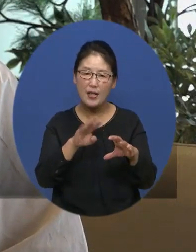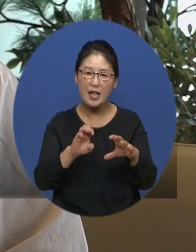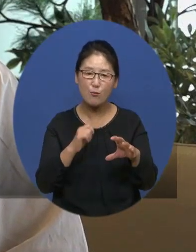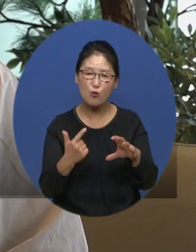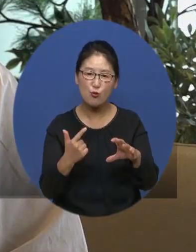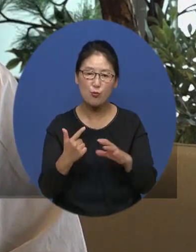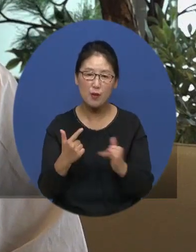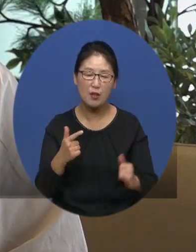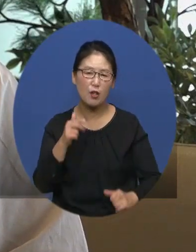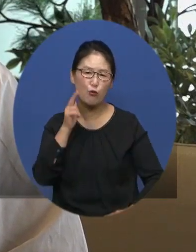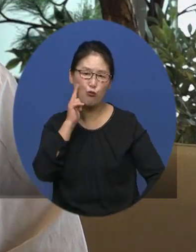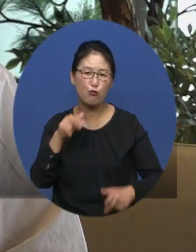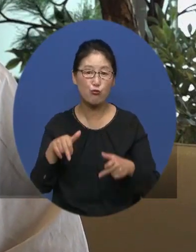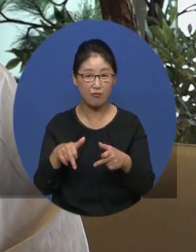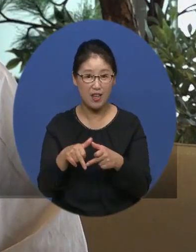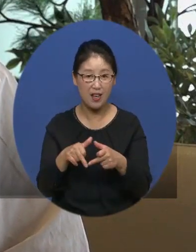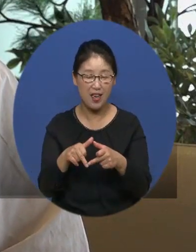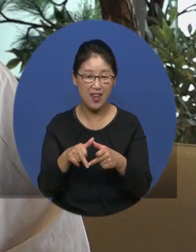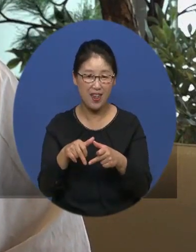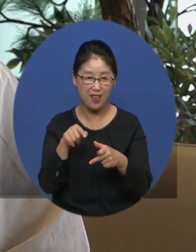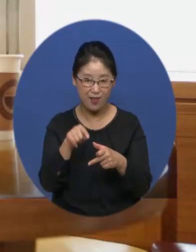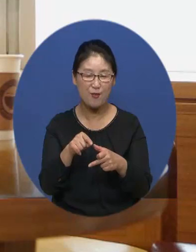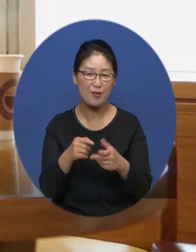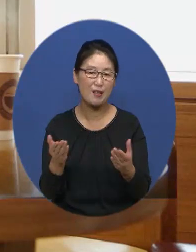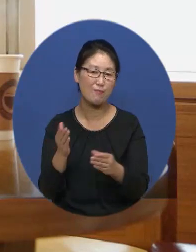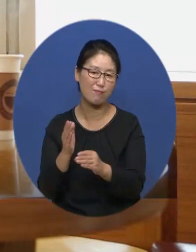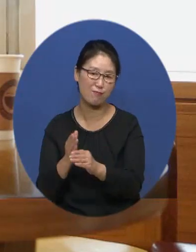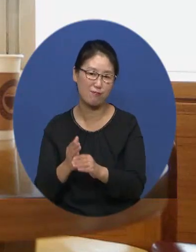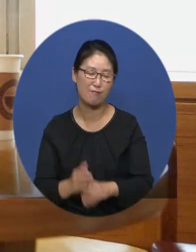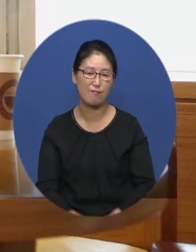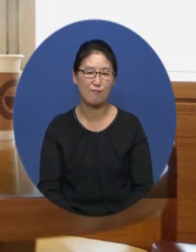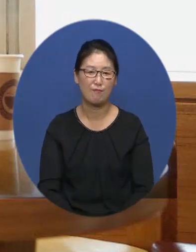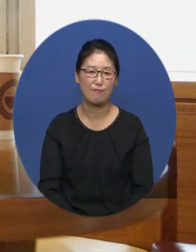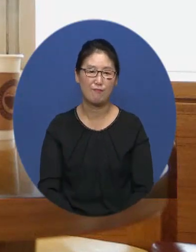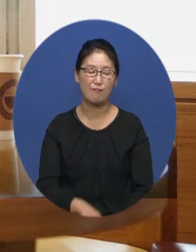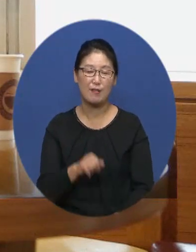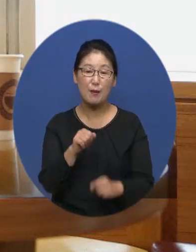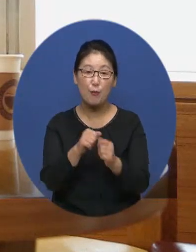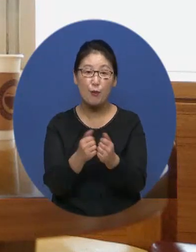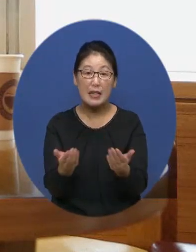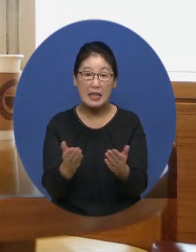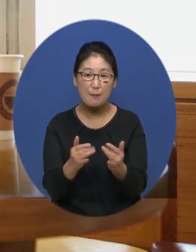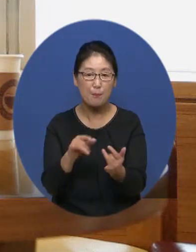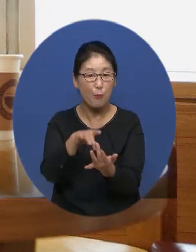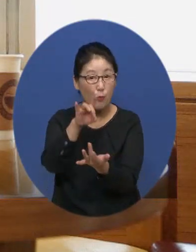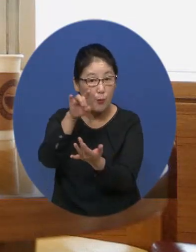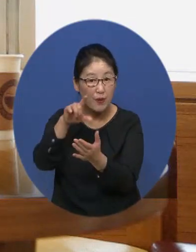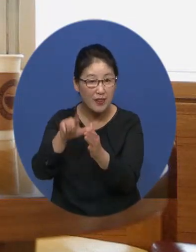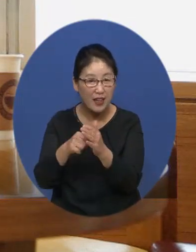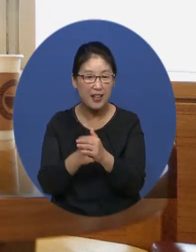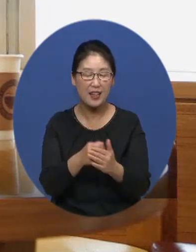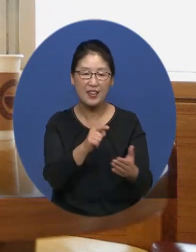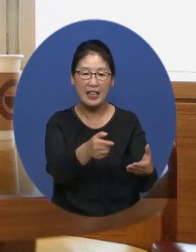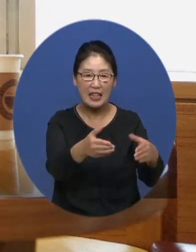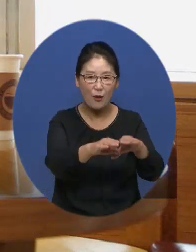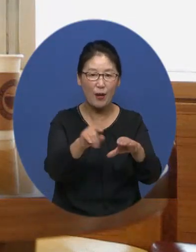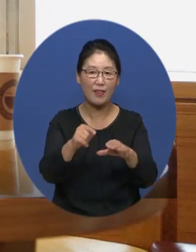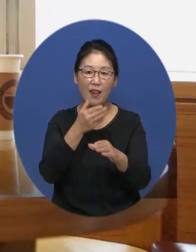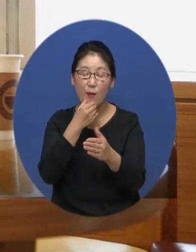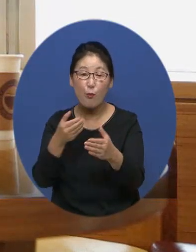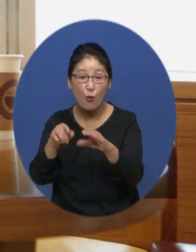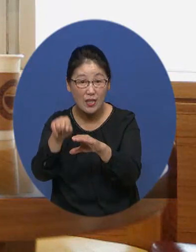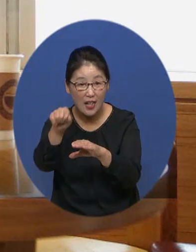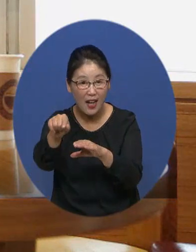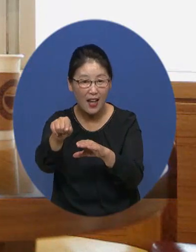장애인이고요. 그렇게 구성되어 있습니다. 저희가 이제 뽑을 때 기관을 통해서나 복지관에 있어서나 1차